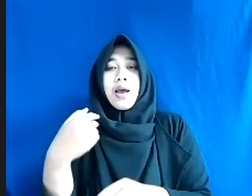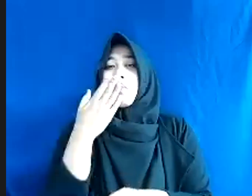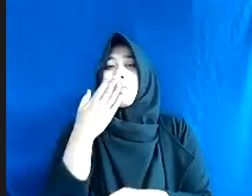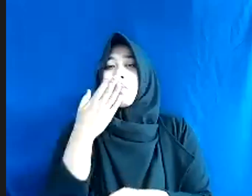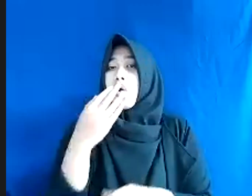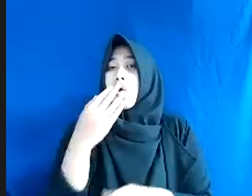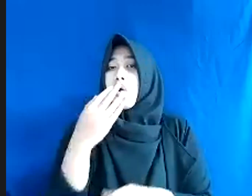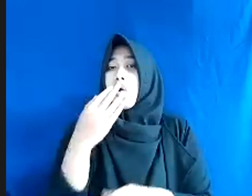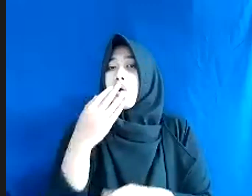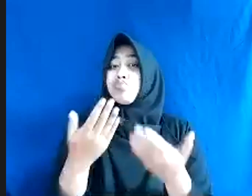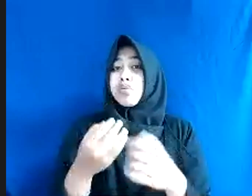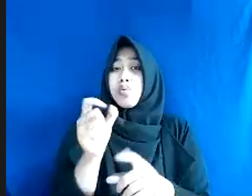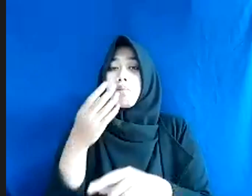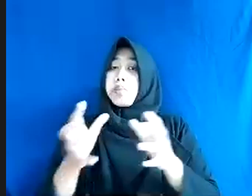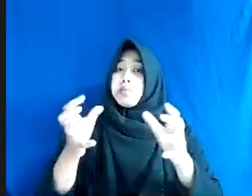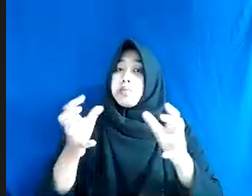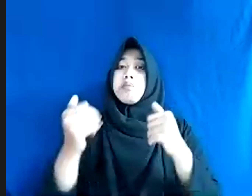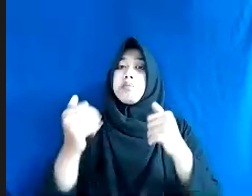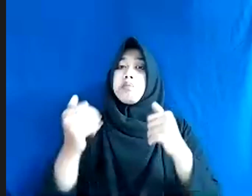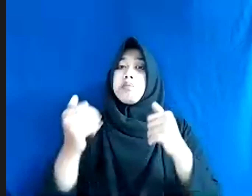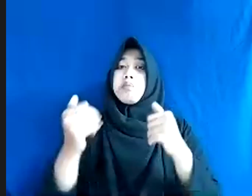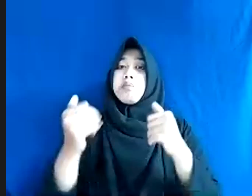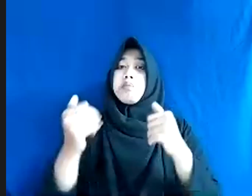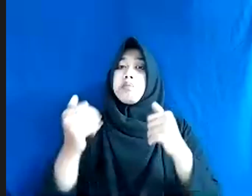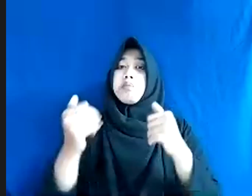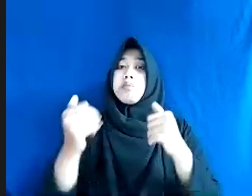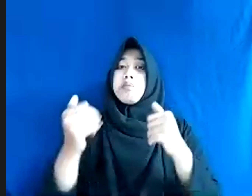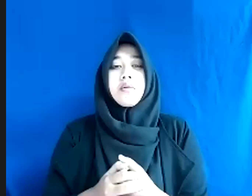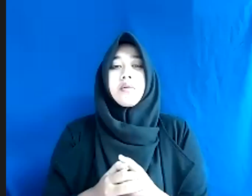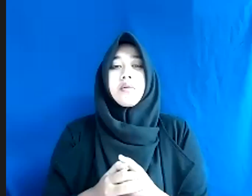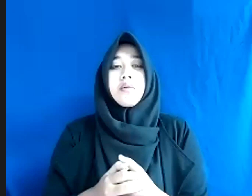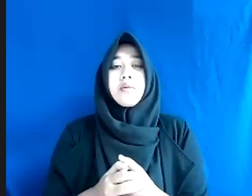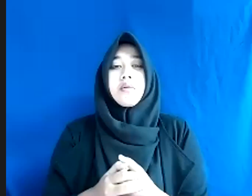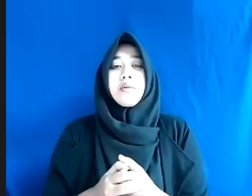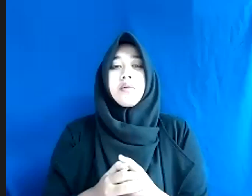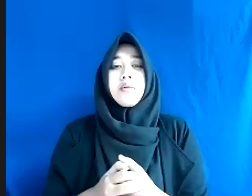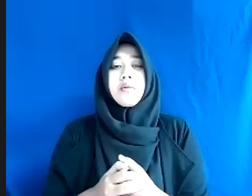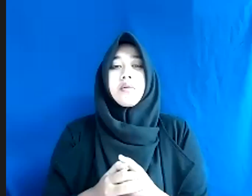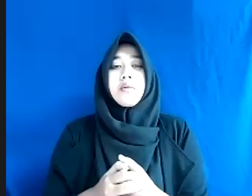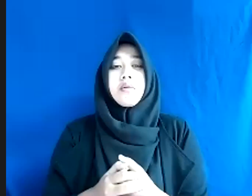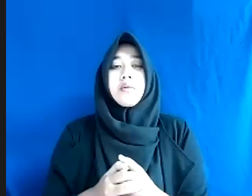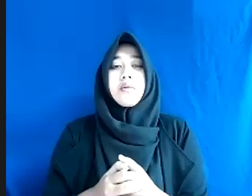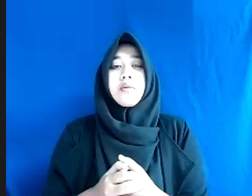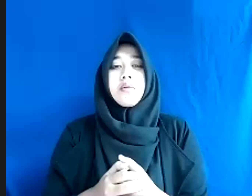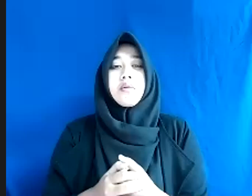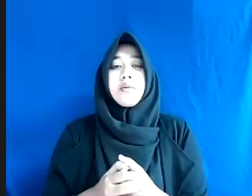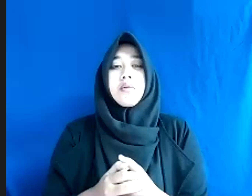kan tidak ada. Papua hari ini malah ditanami sawit. Padahal kalau mereka mau produksi untuk